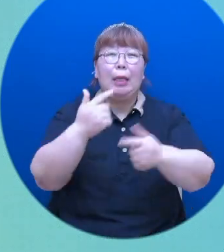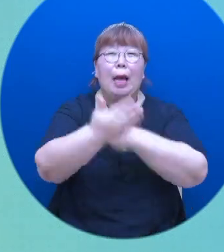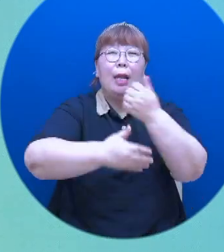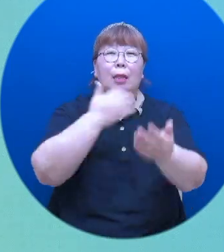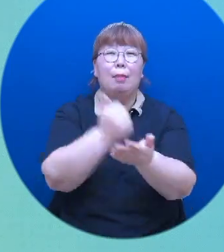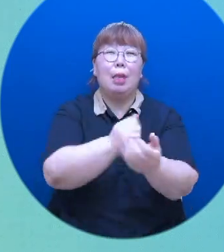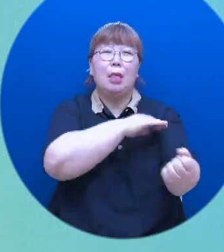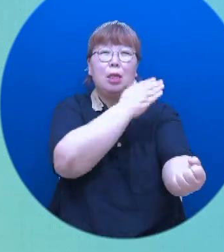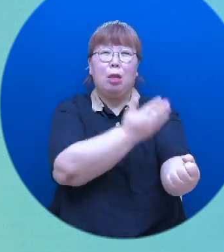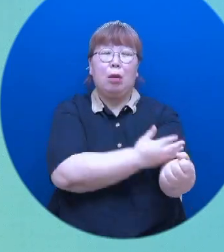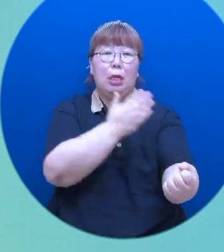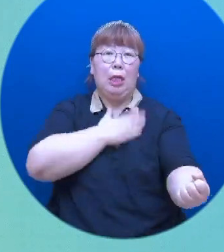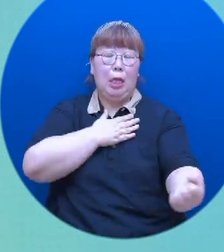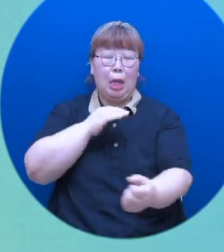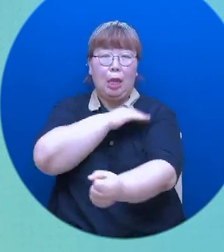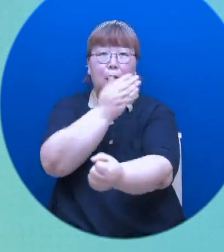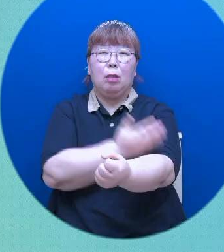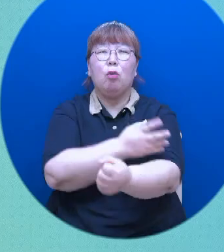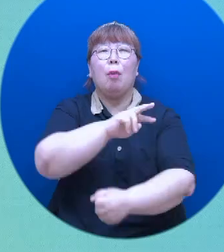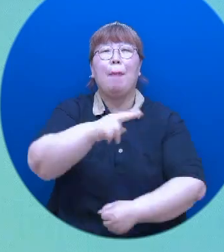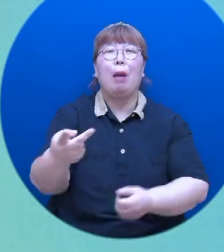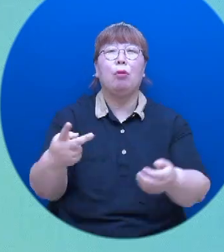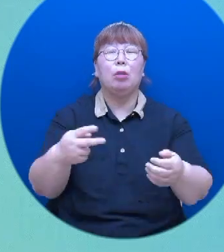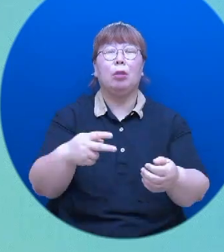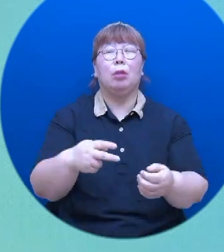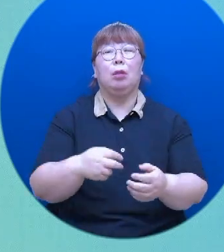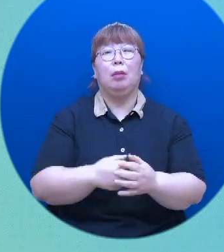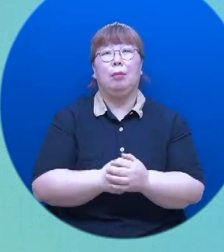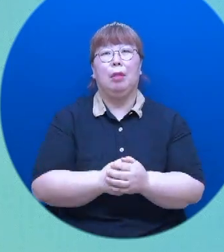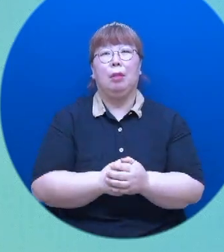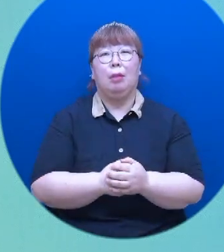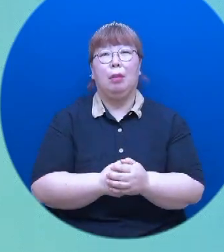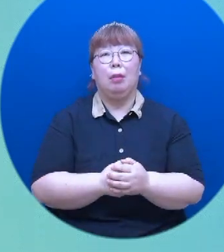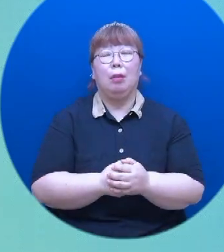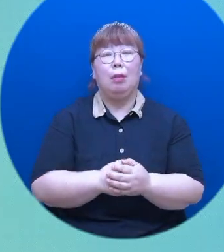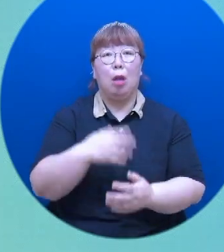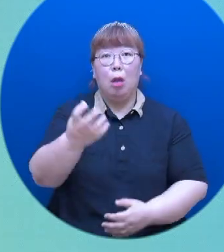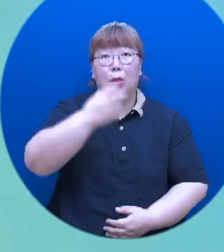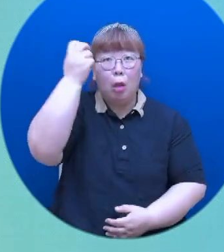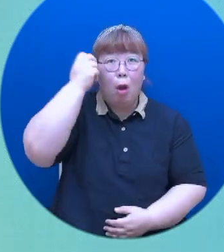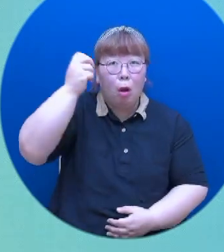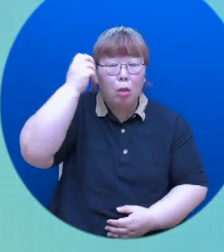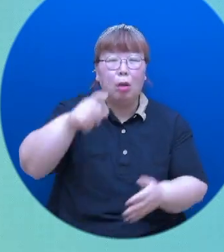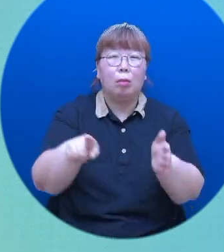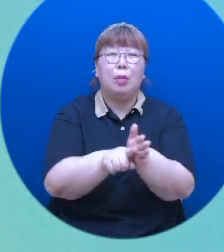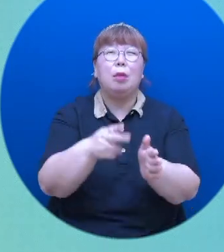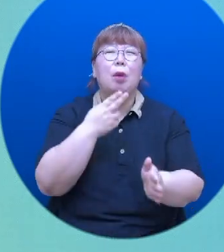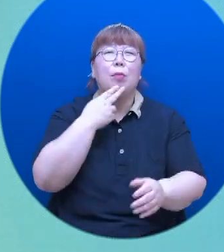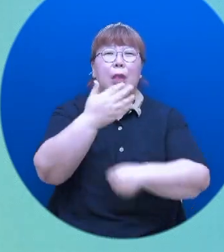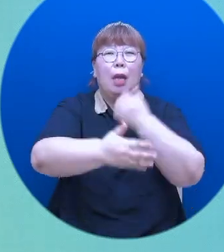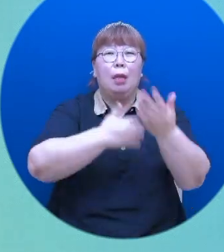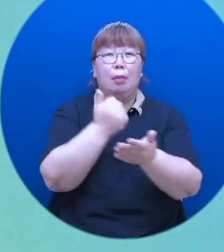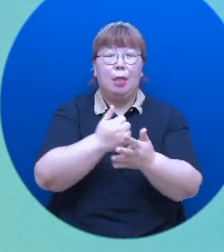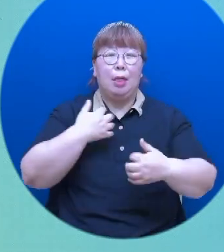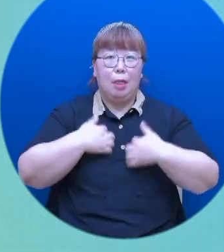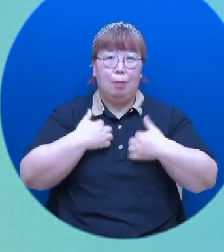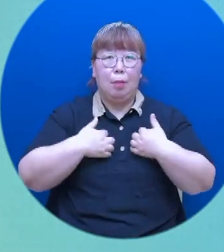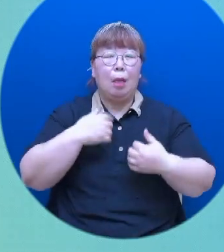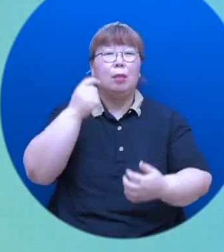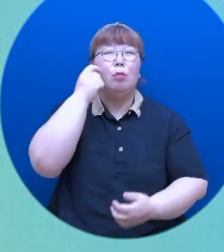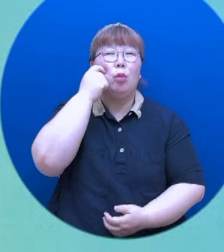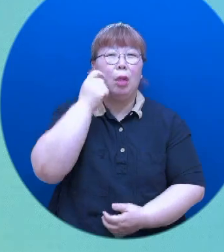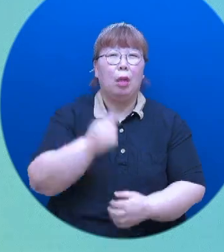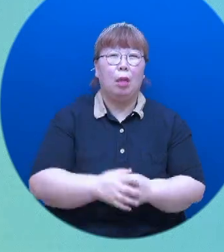능력을 내 능력으로 바꾸는 힘이 믿음입니다. 성령은 믿음이 없이는 하나님을 기쁘게 못한다.